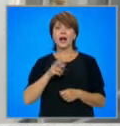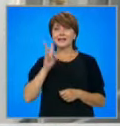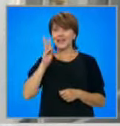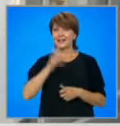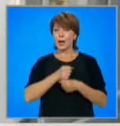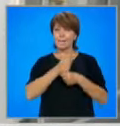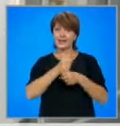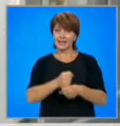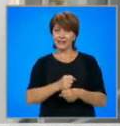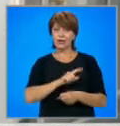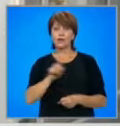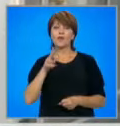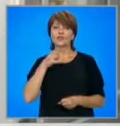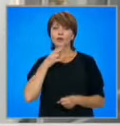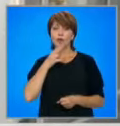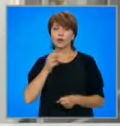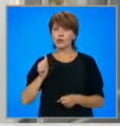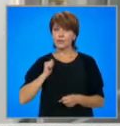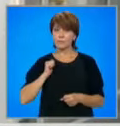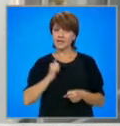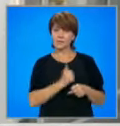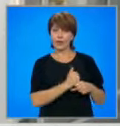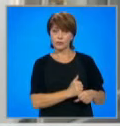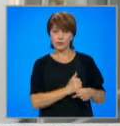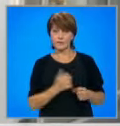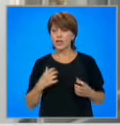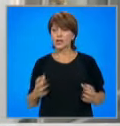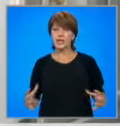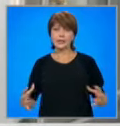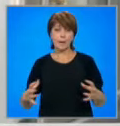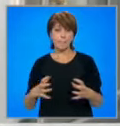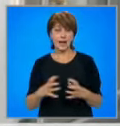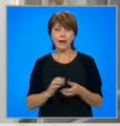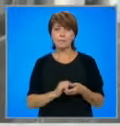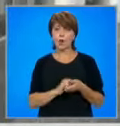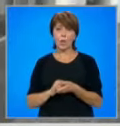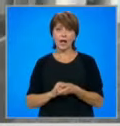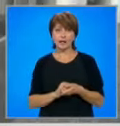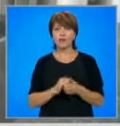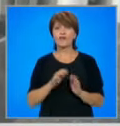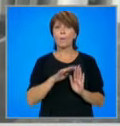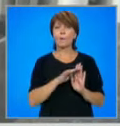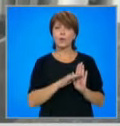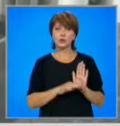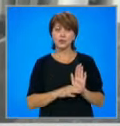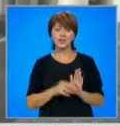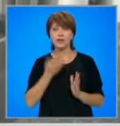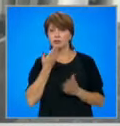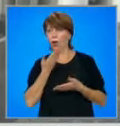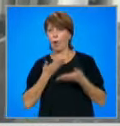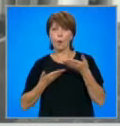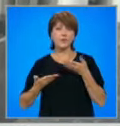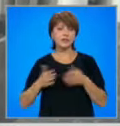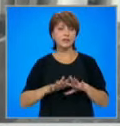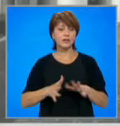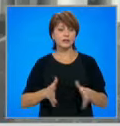спазваме Конституцията, ще съберем нашите колективни органи, както по устава ни, ще обсъдим ситуацията,